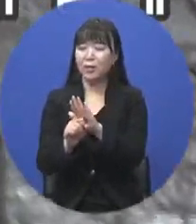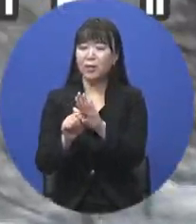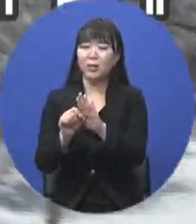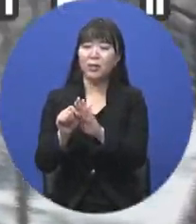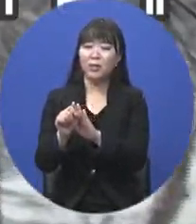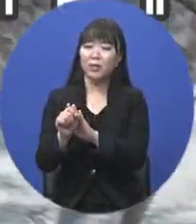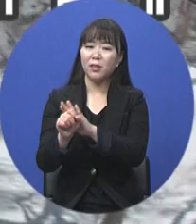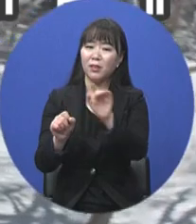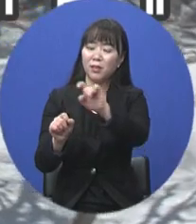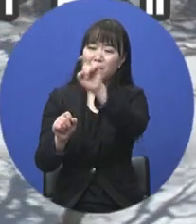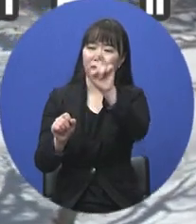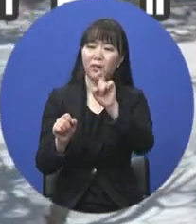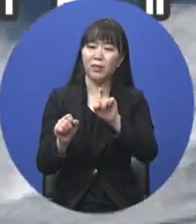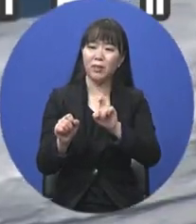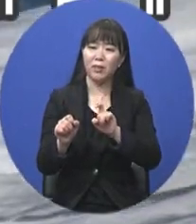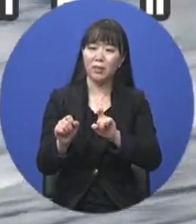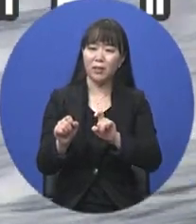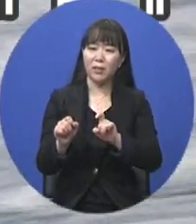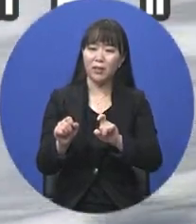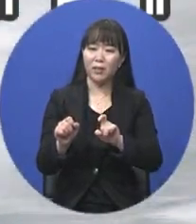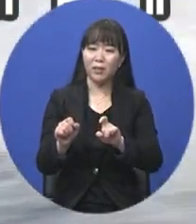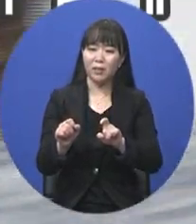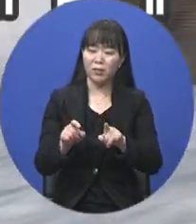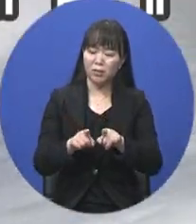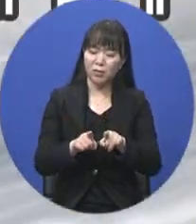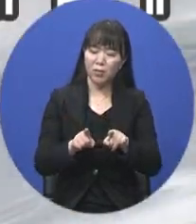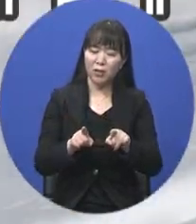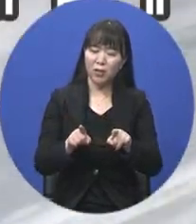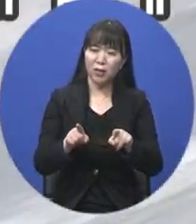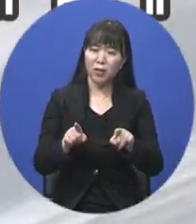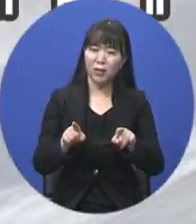으 으